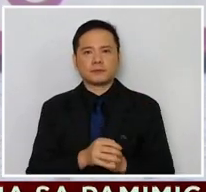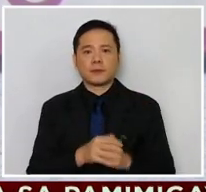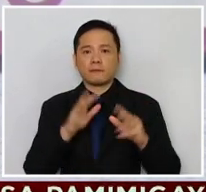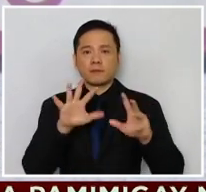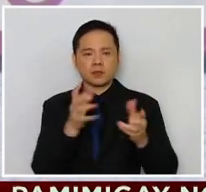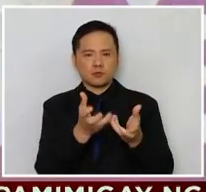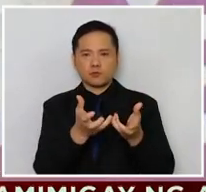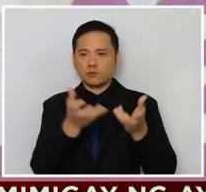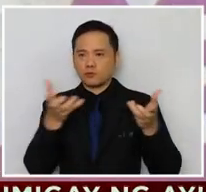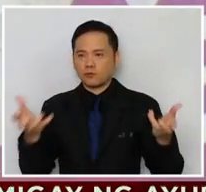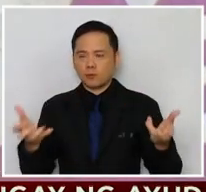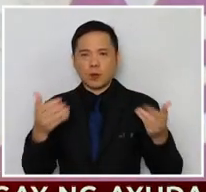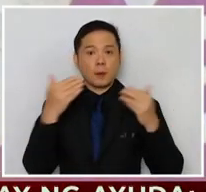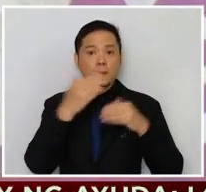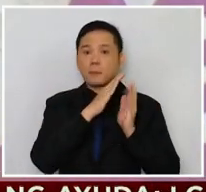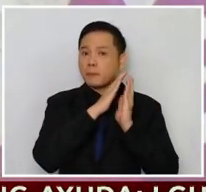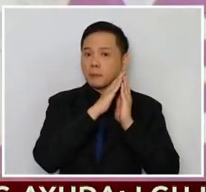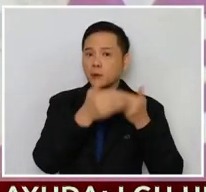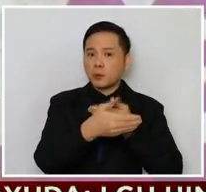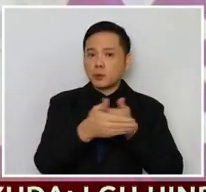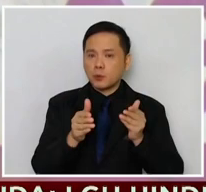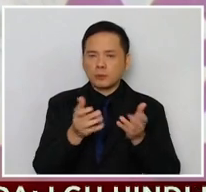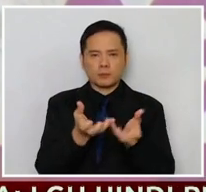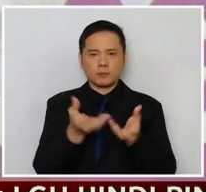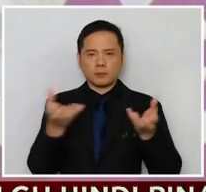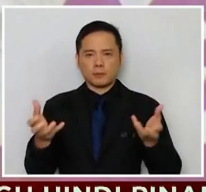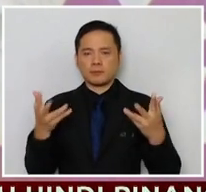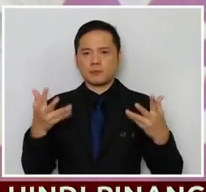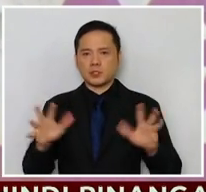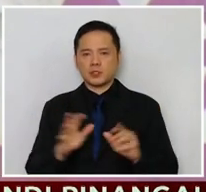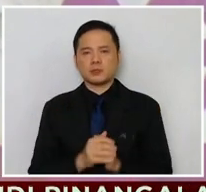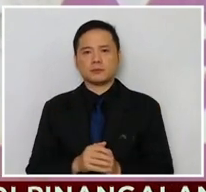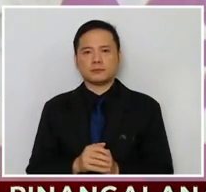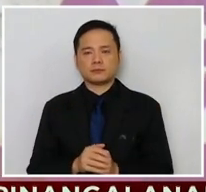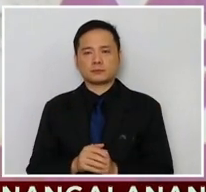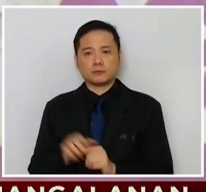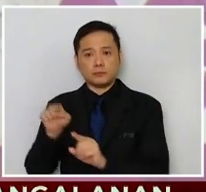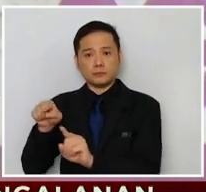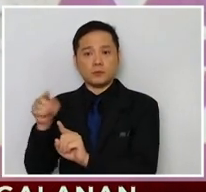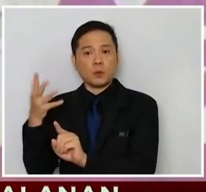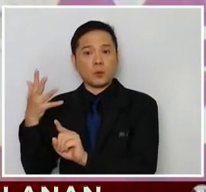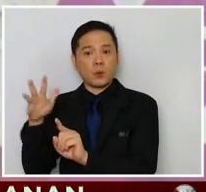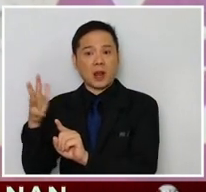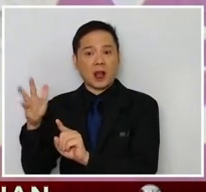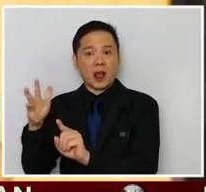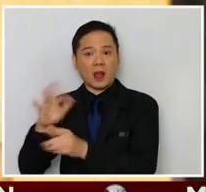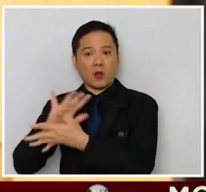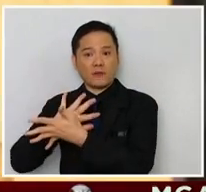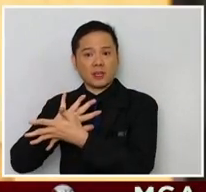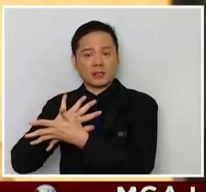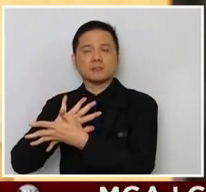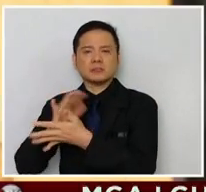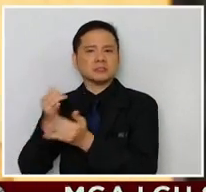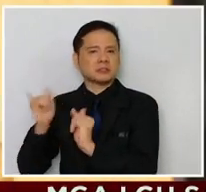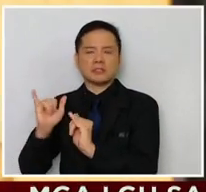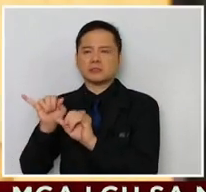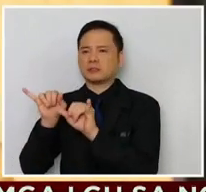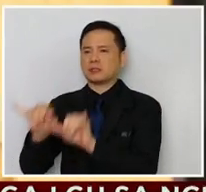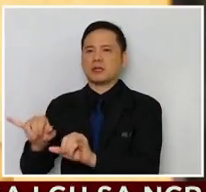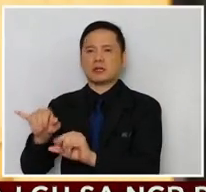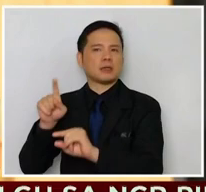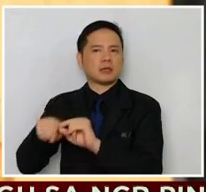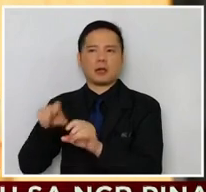kwarto sa barko. Kahit ang iba pang crew na walang COVID-19, hindi rin pinapayagang bumaba. Among the 25